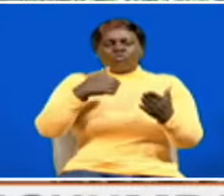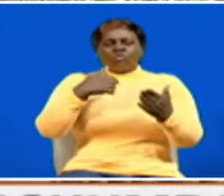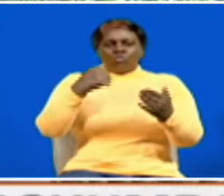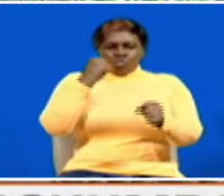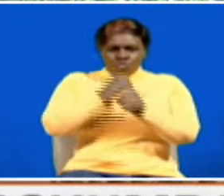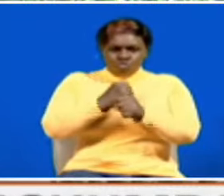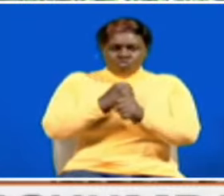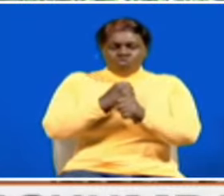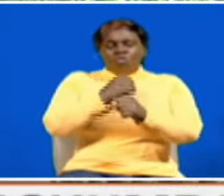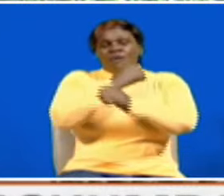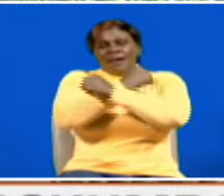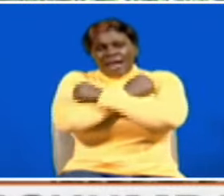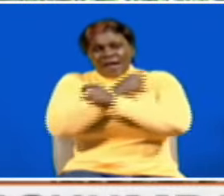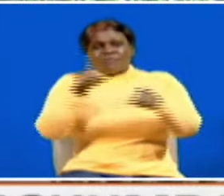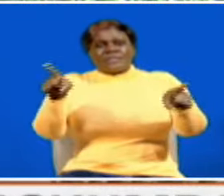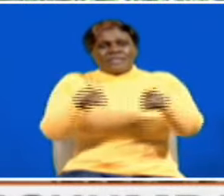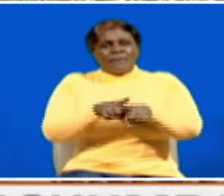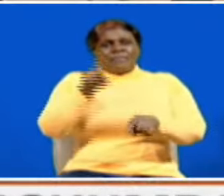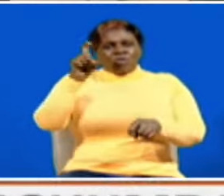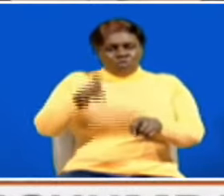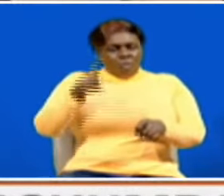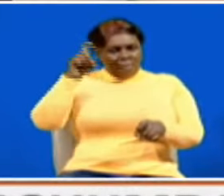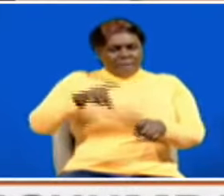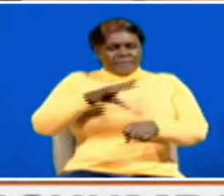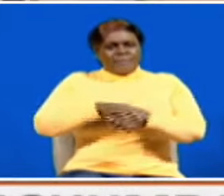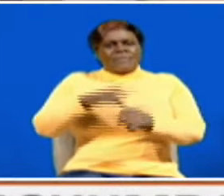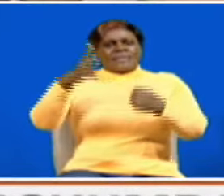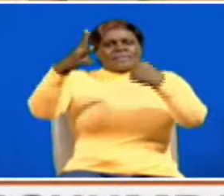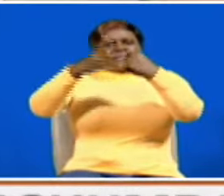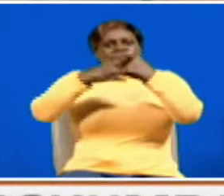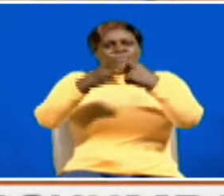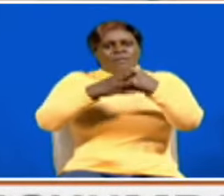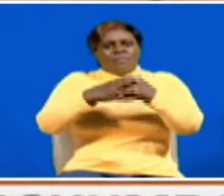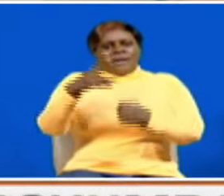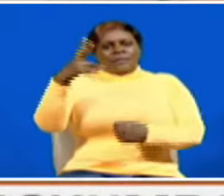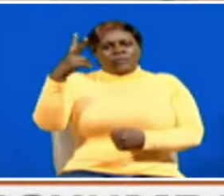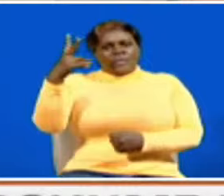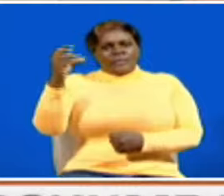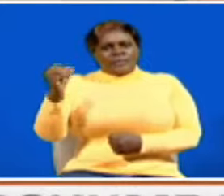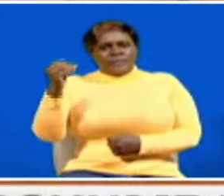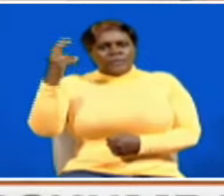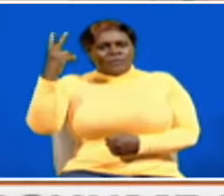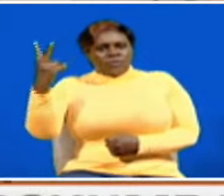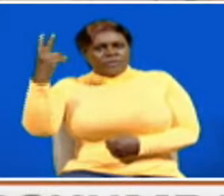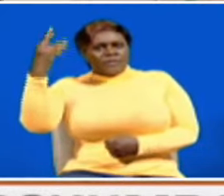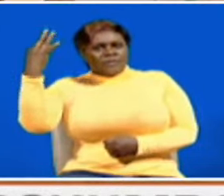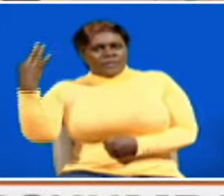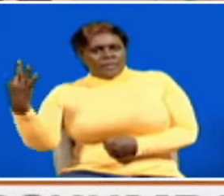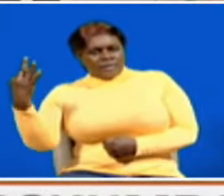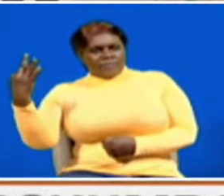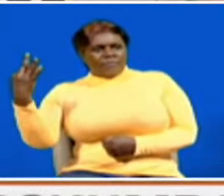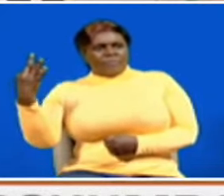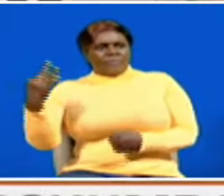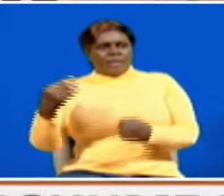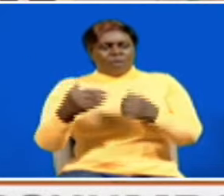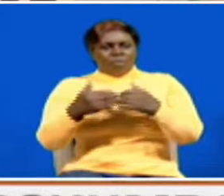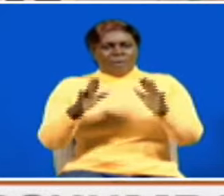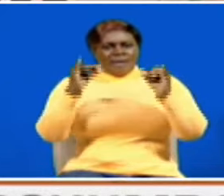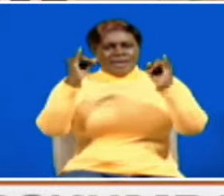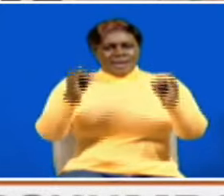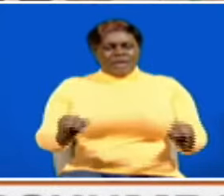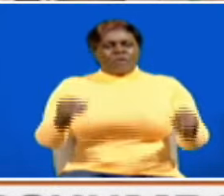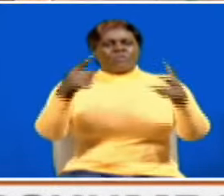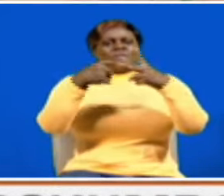for the game, then you just have to go for it. September mwaka 2023 akafungua ukurasa